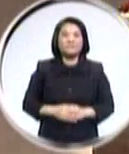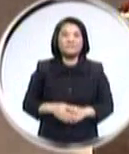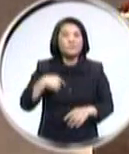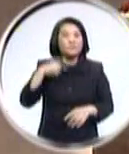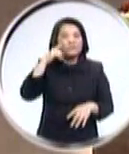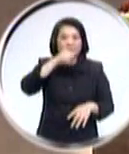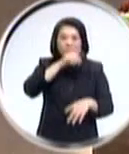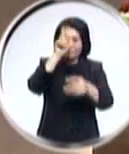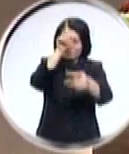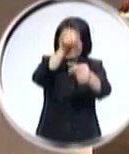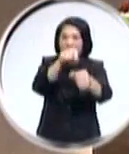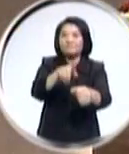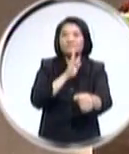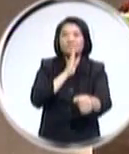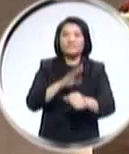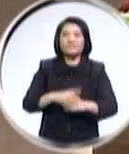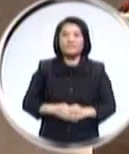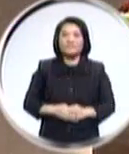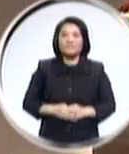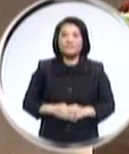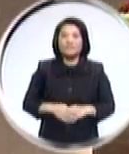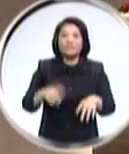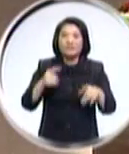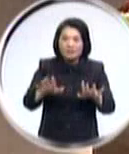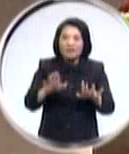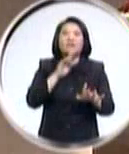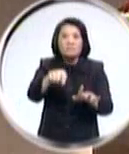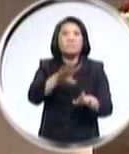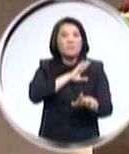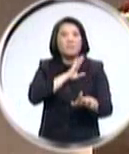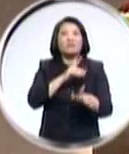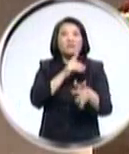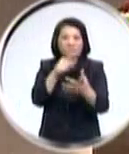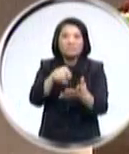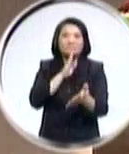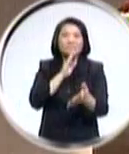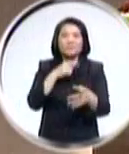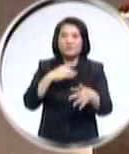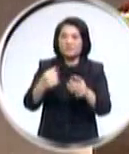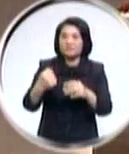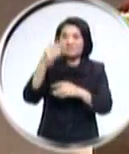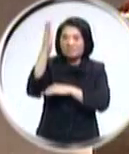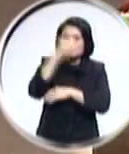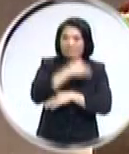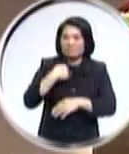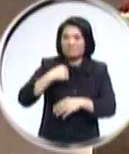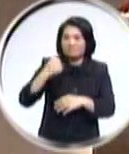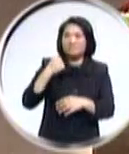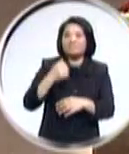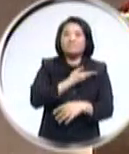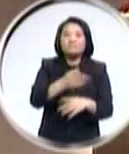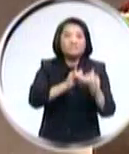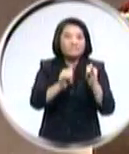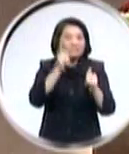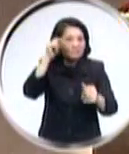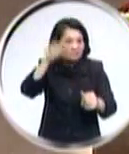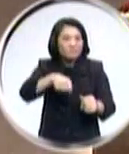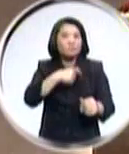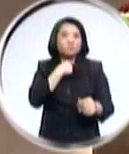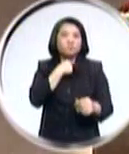这样台湾的愿景绝对不是一个脱离现实的理想国，而是一个有能力的政府应该给人民的承